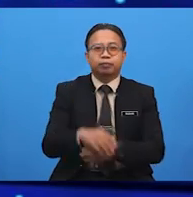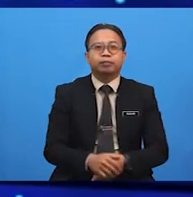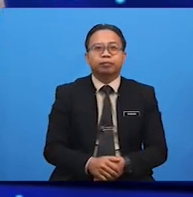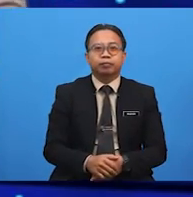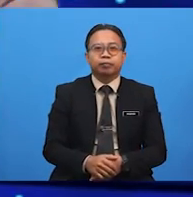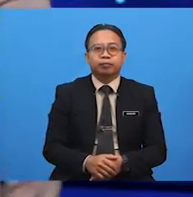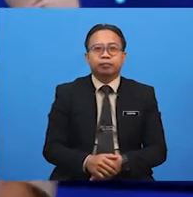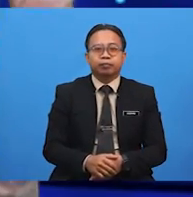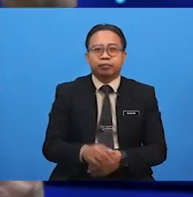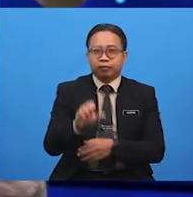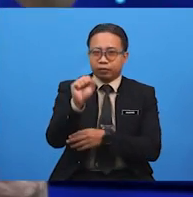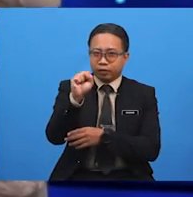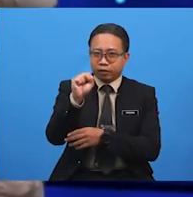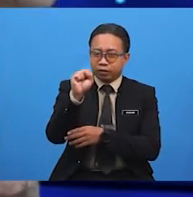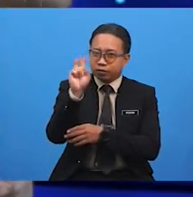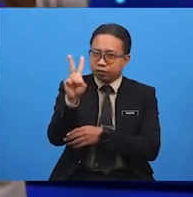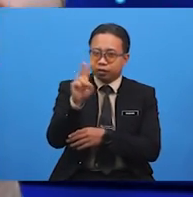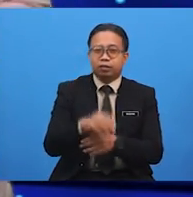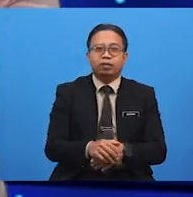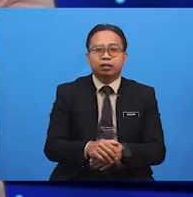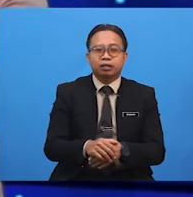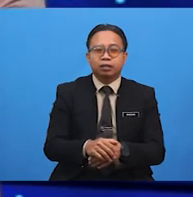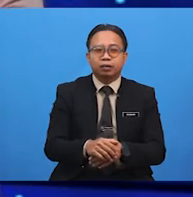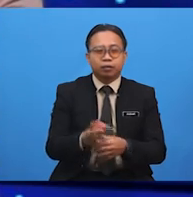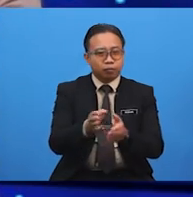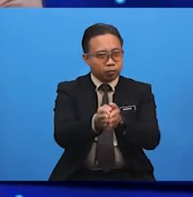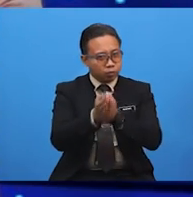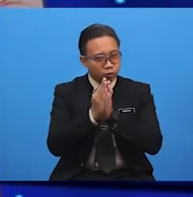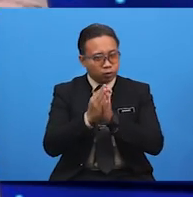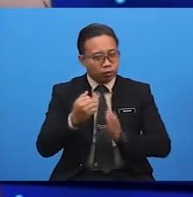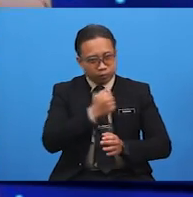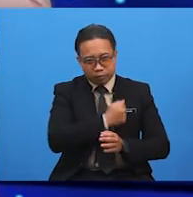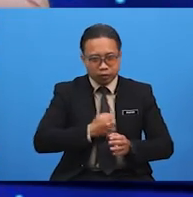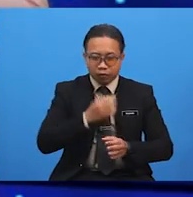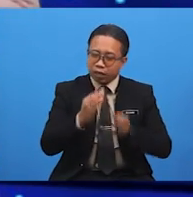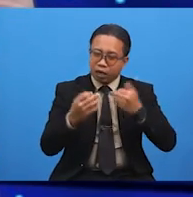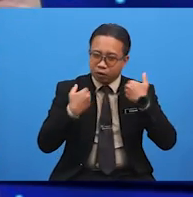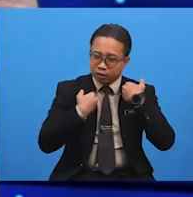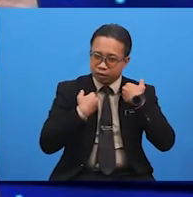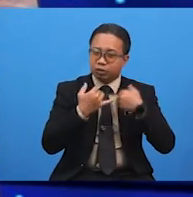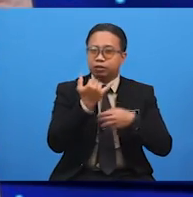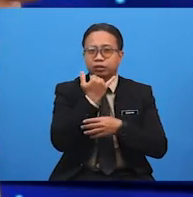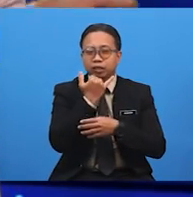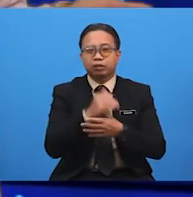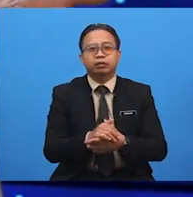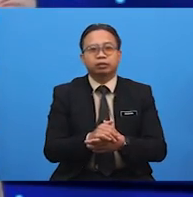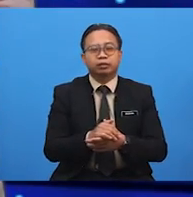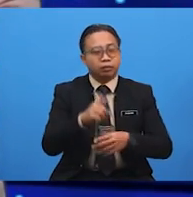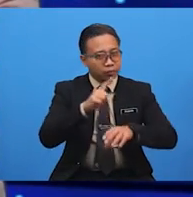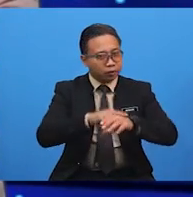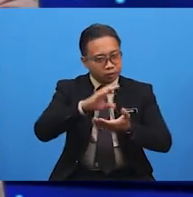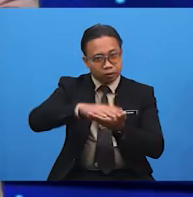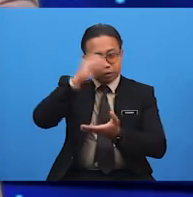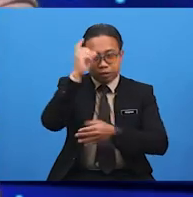ataupun kanvas SV ingin memohon maaf adakah yang terdapat salah kata dan juga tersilap bahasa sepanjang rancangan